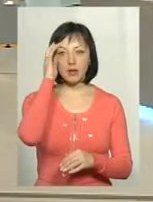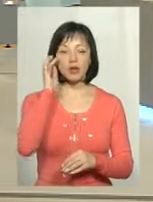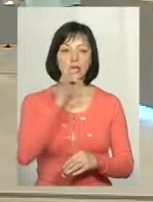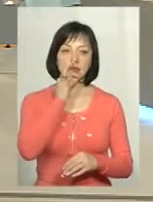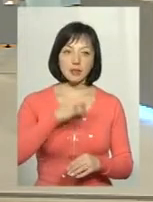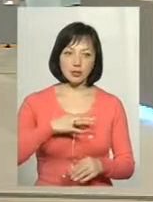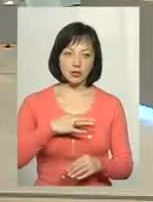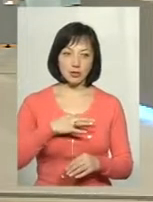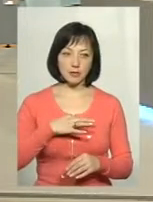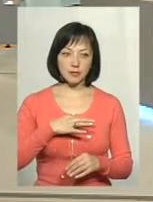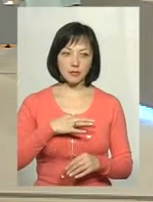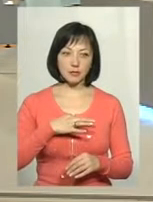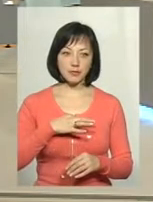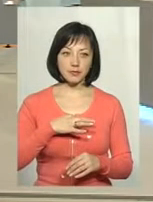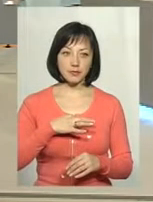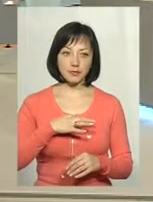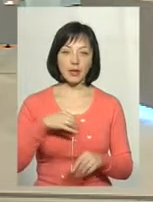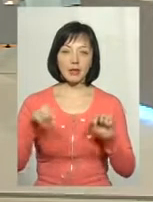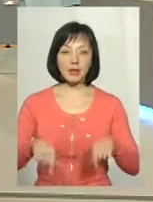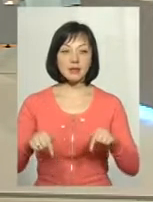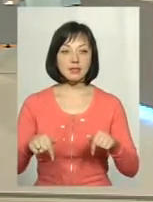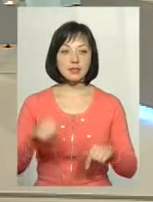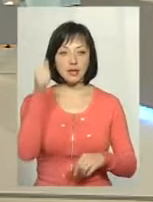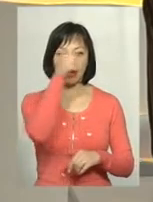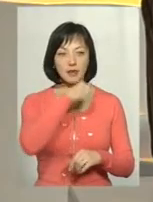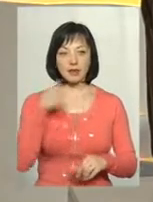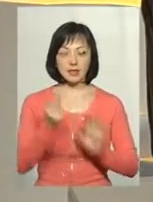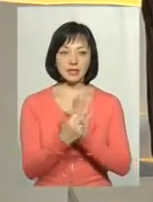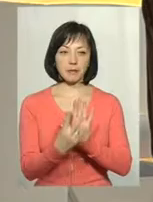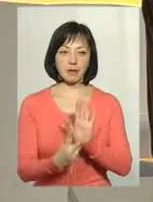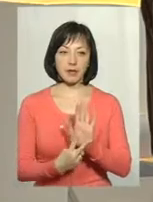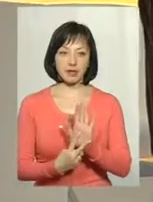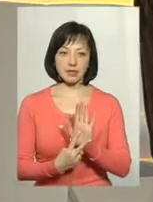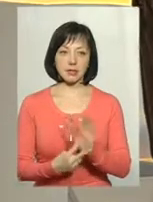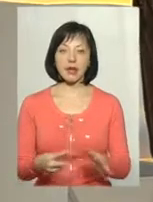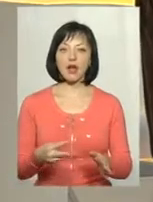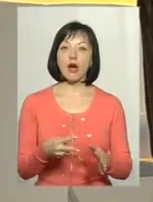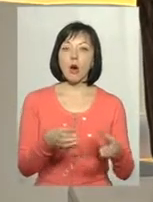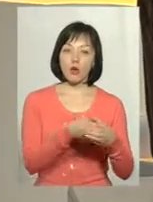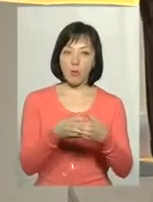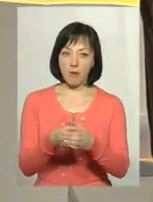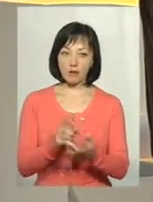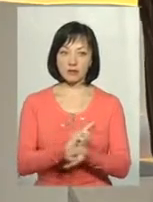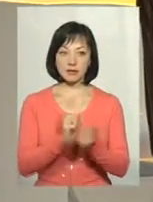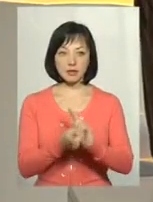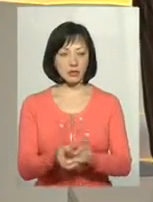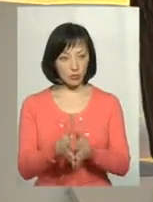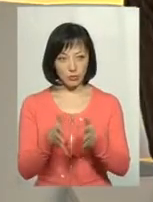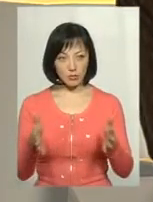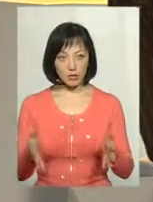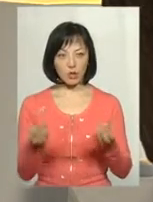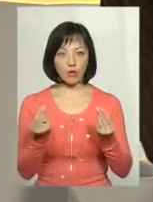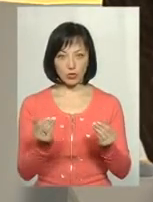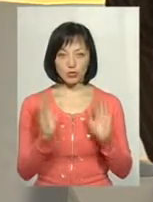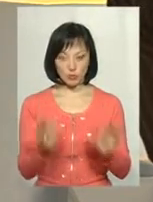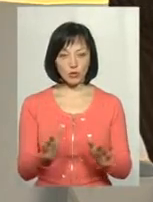а на цей рік, на 2017 рік, громад стало більше, а коштів їх буде